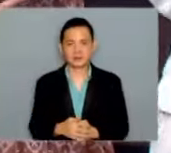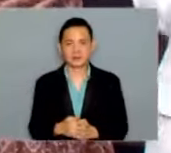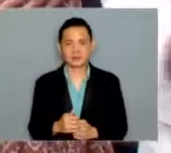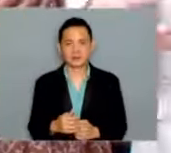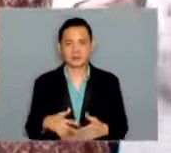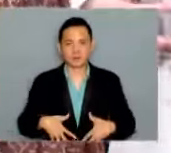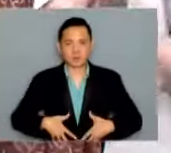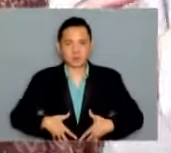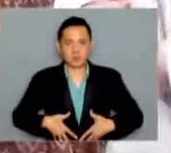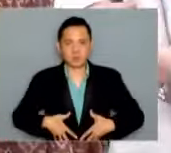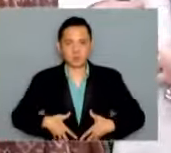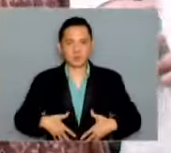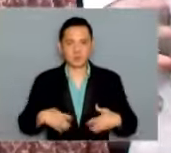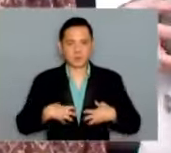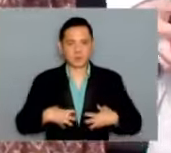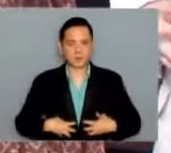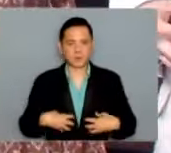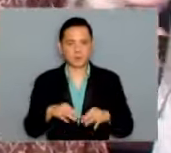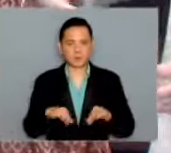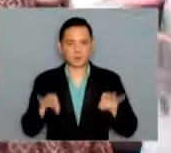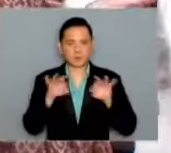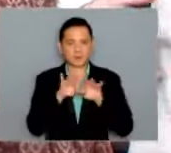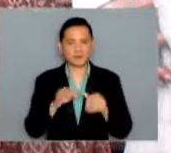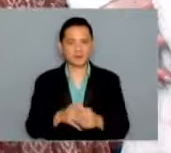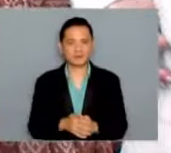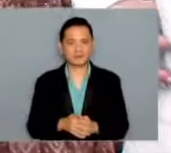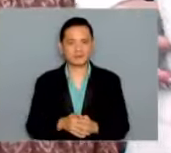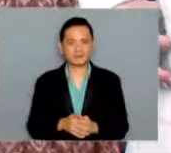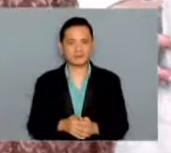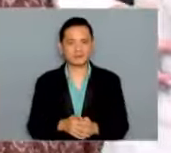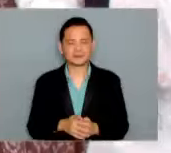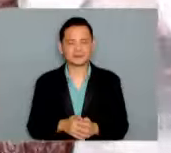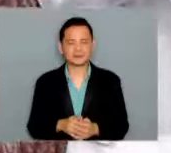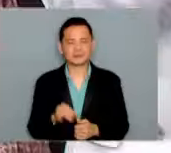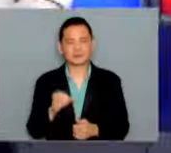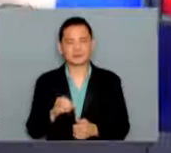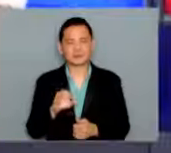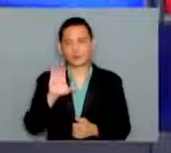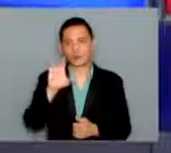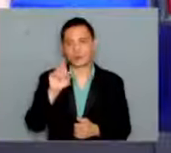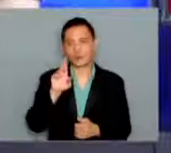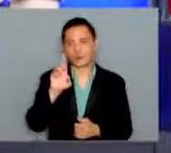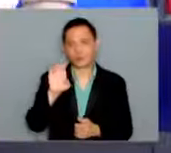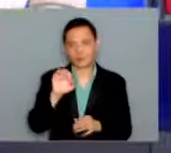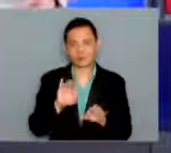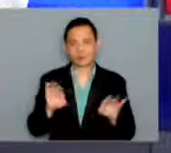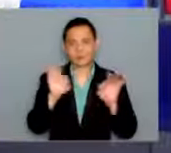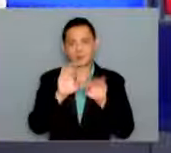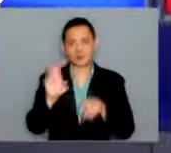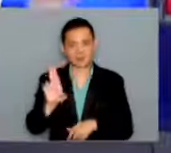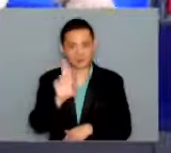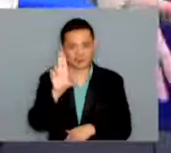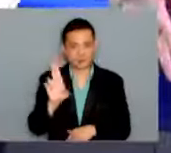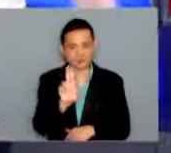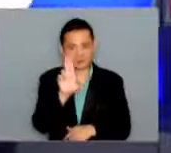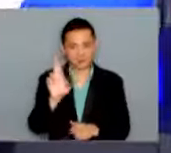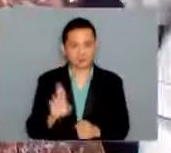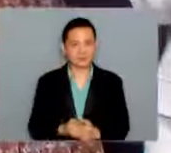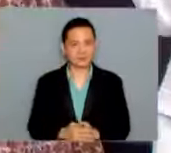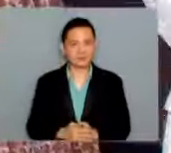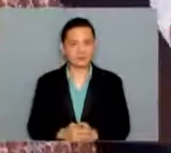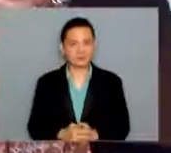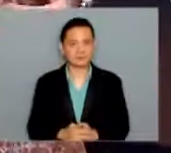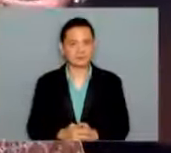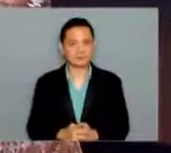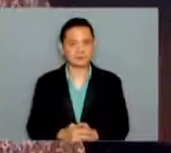ha, coach. Ganun ba dapat? Oo, dapat dapat engage your core. Engage your core. So sample lang ng arm swing. Ito